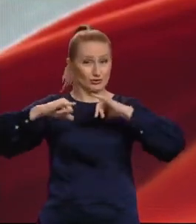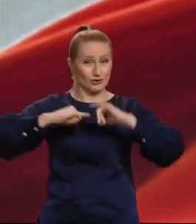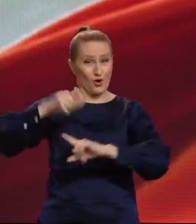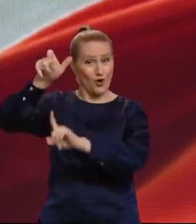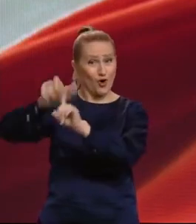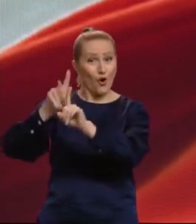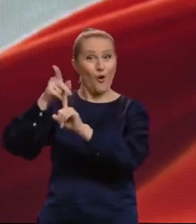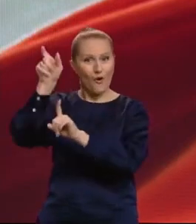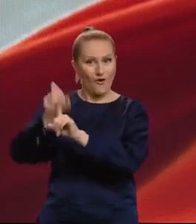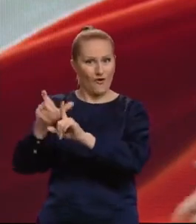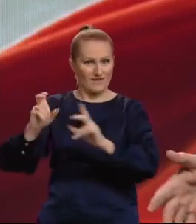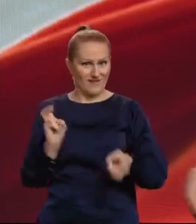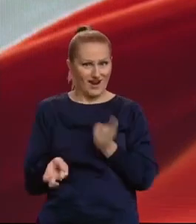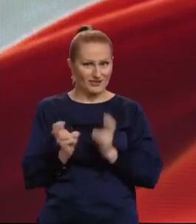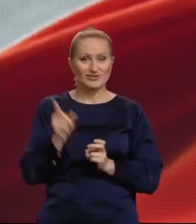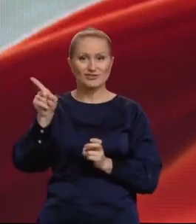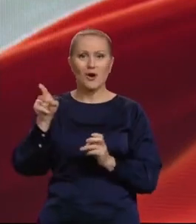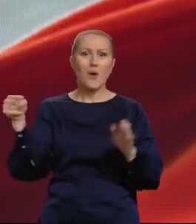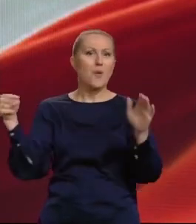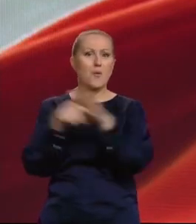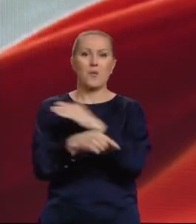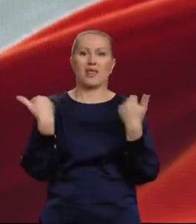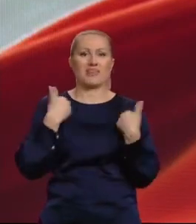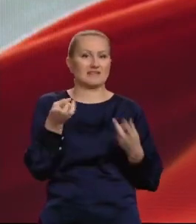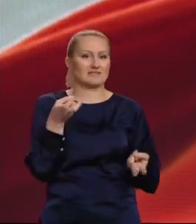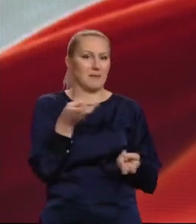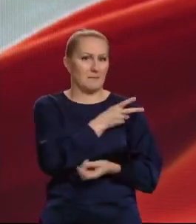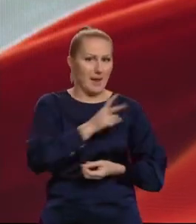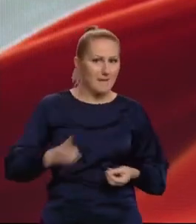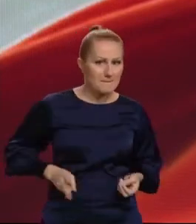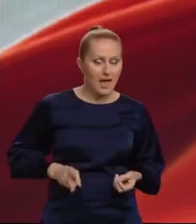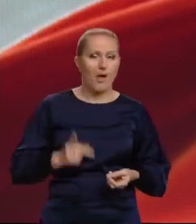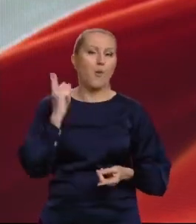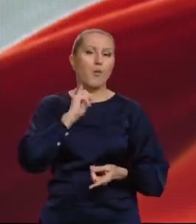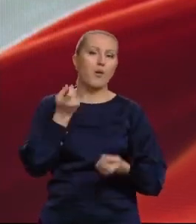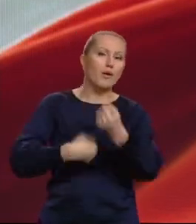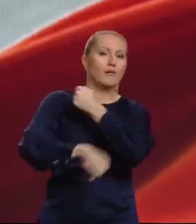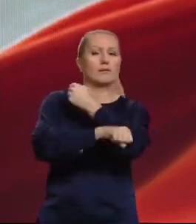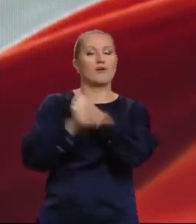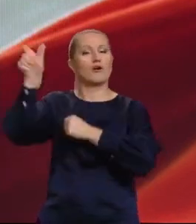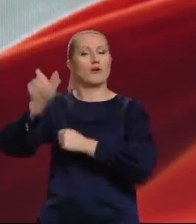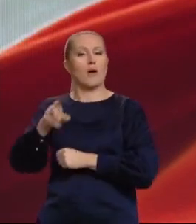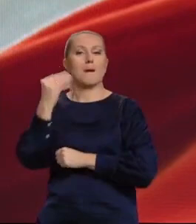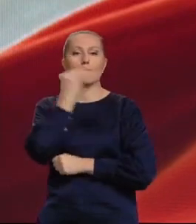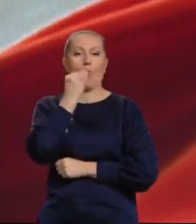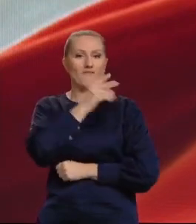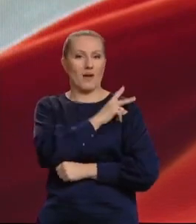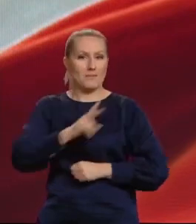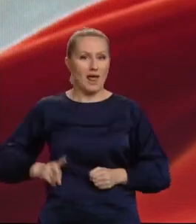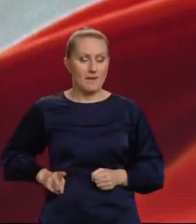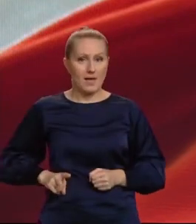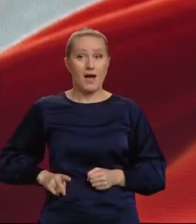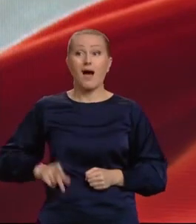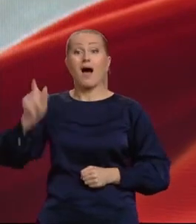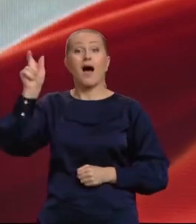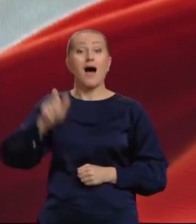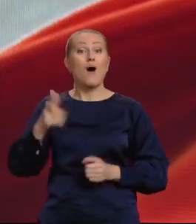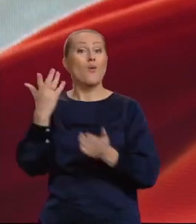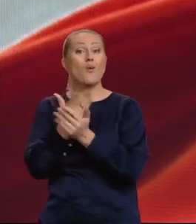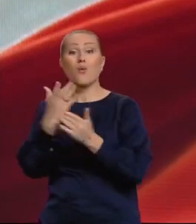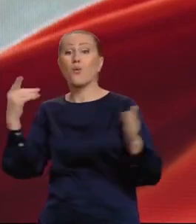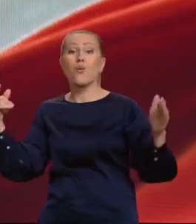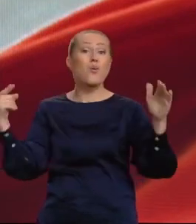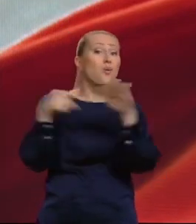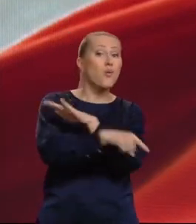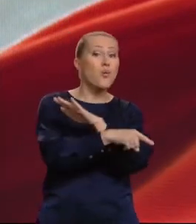Kaczyńskiego, który ucieka od premierostwa, zasłania się Mateuszem Morawieckim, który uciekł z rządu zaraz po wybuchu